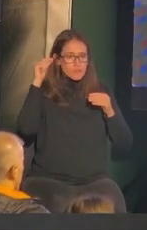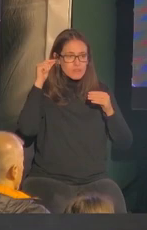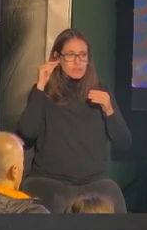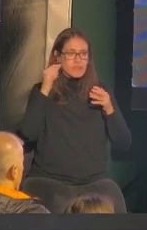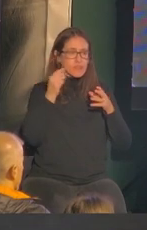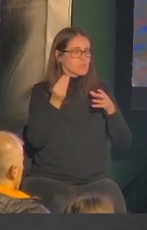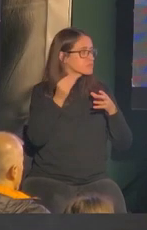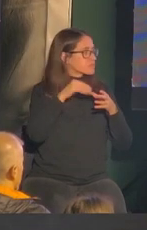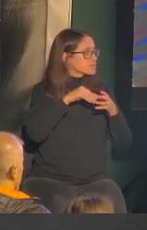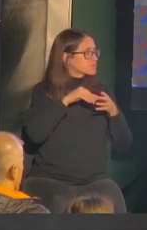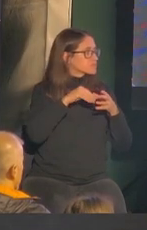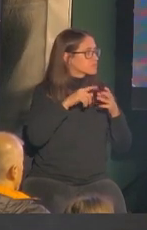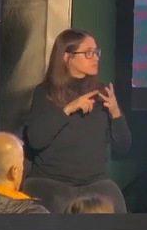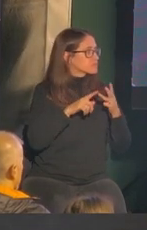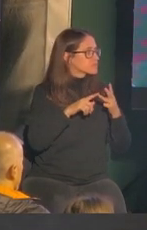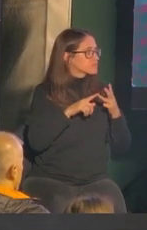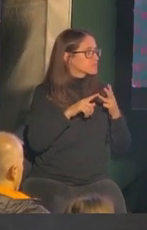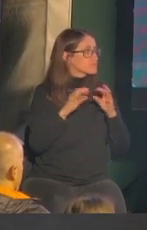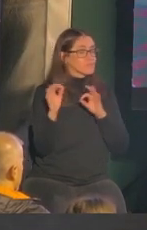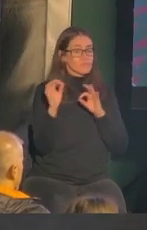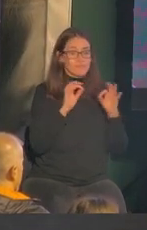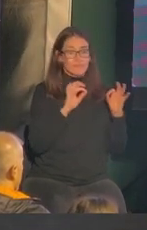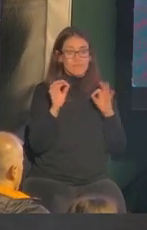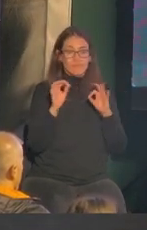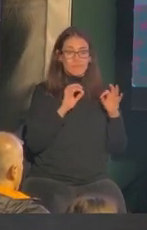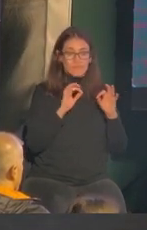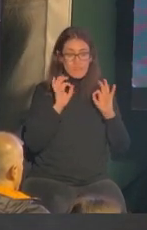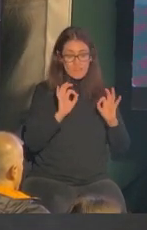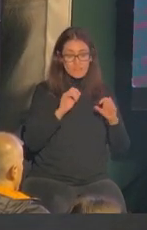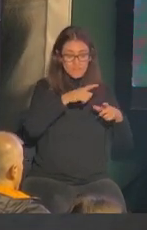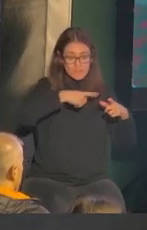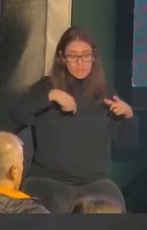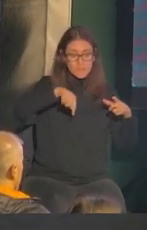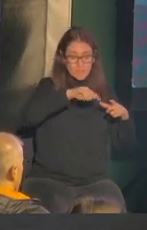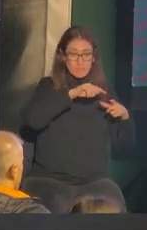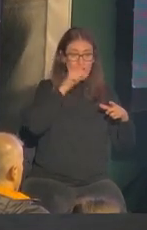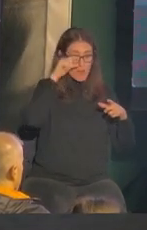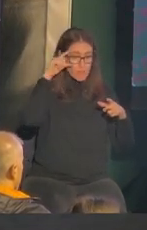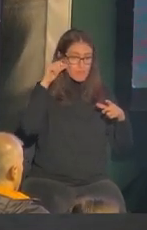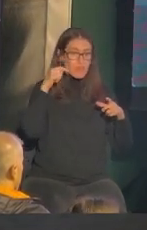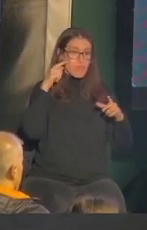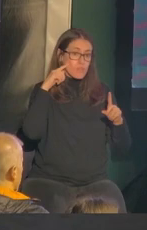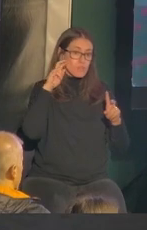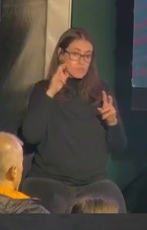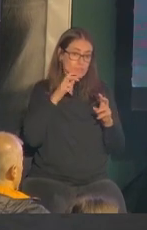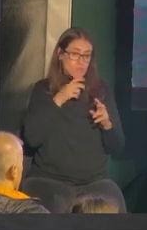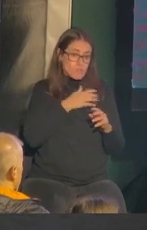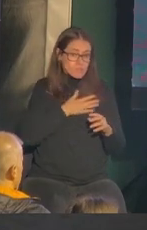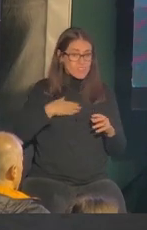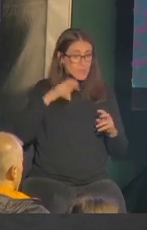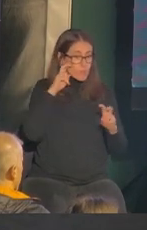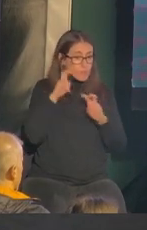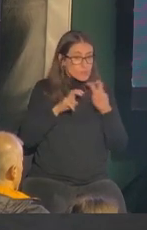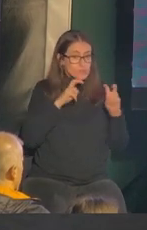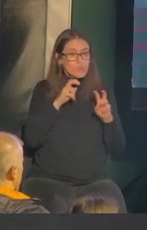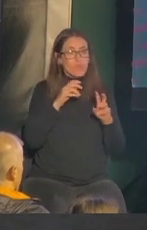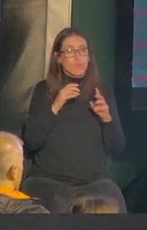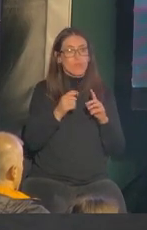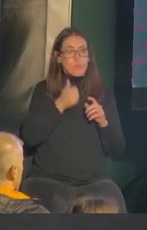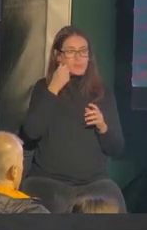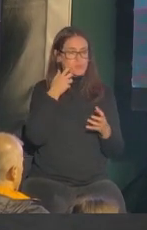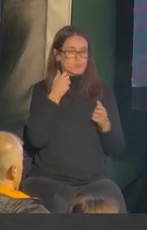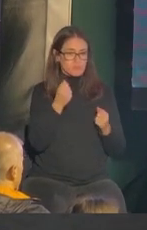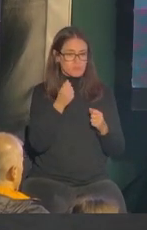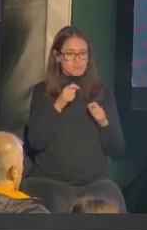Evidentment, com que estic fent un pa de pessic d'ametlla, el que busco és potenciar els gustos d'ametlla, i aquí